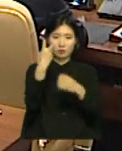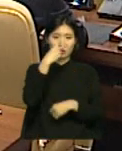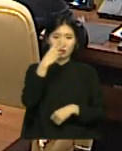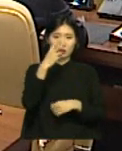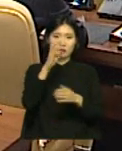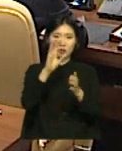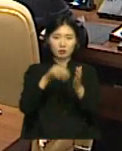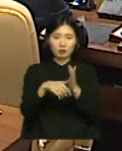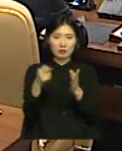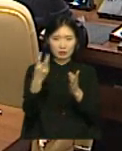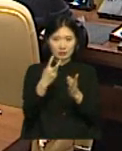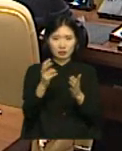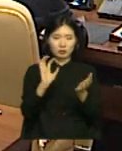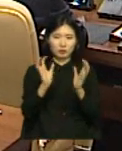다시 논의하기로 했습니다